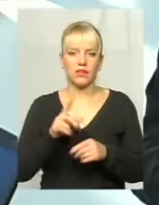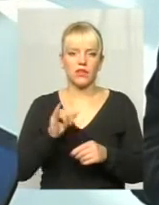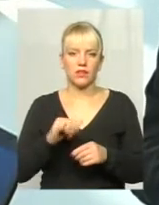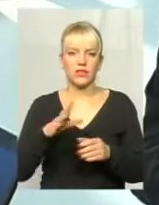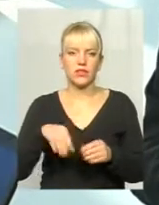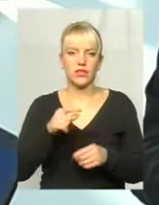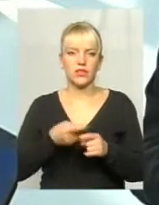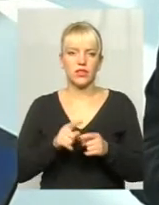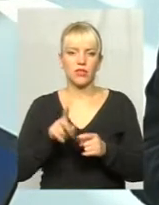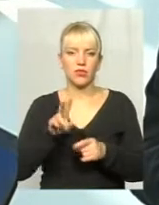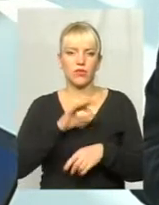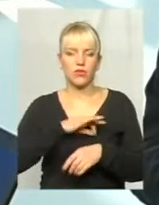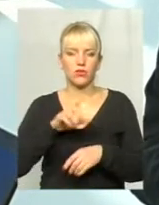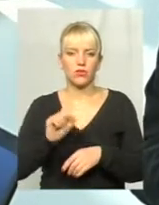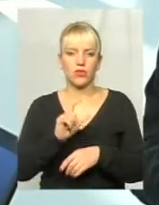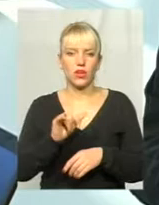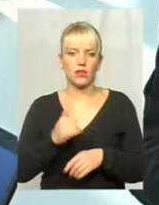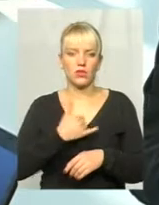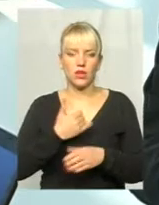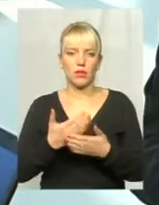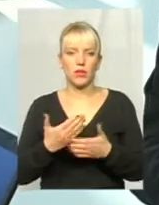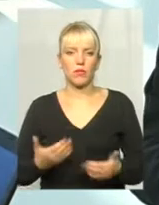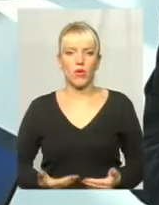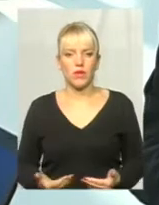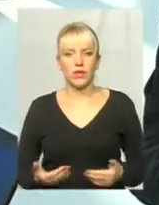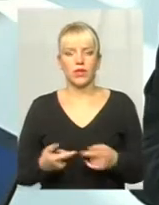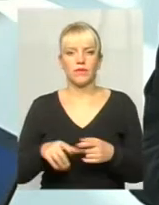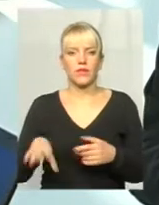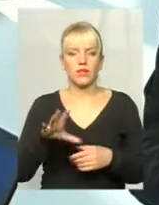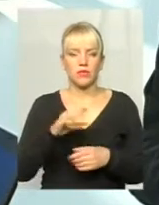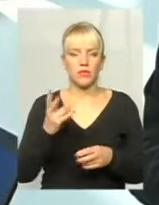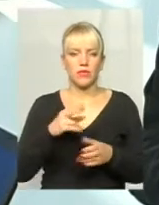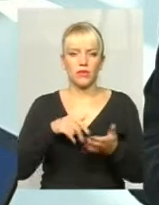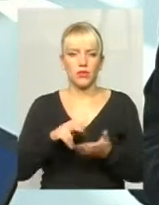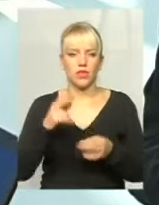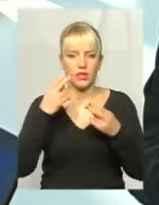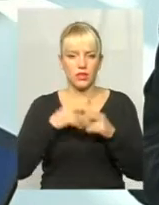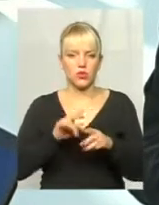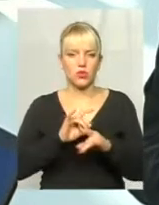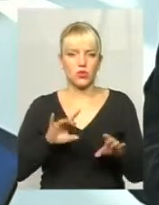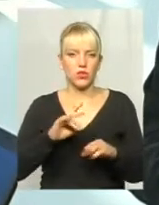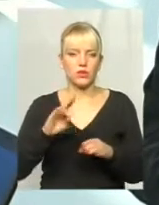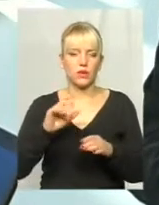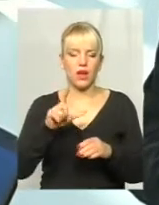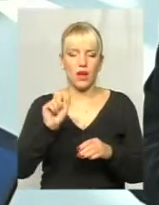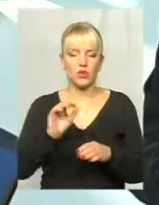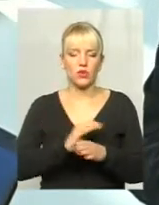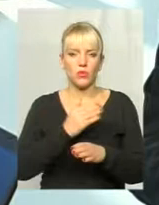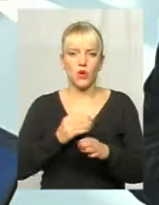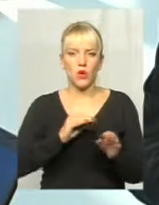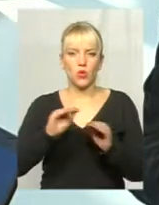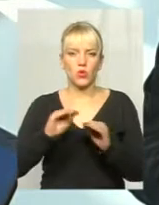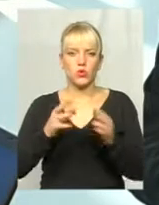ті, хто використовують газ в себе, навіть в побуті, кожен проходить інструктаж при газорозподільчих установах і